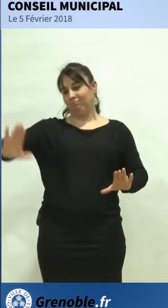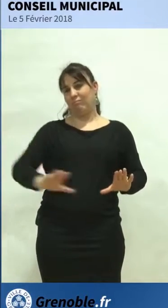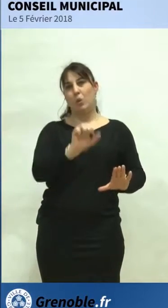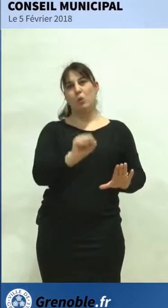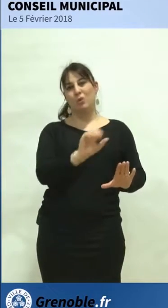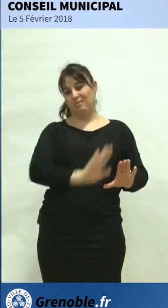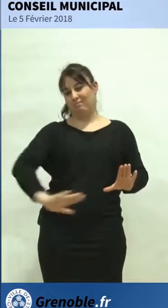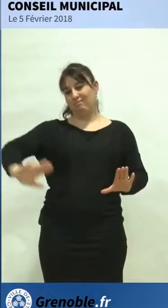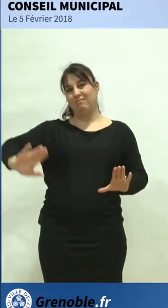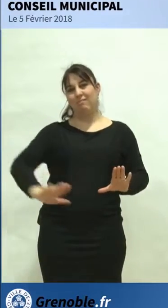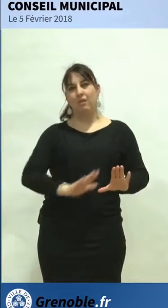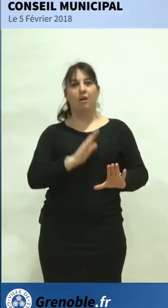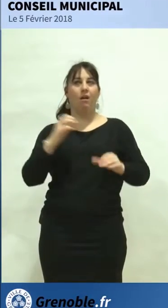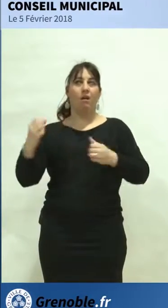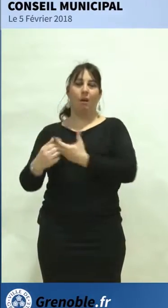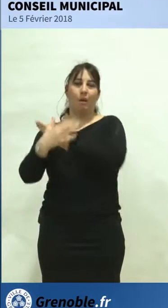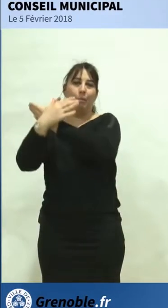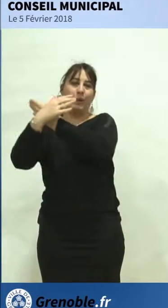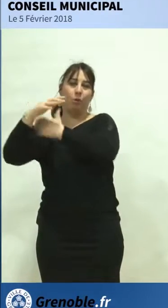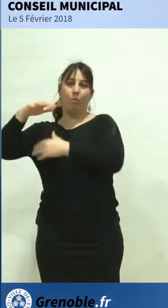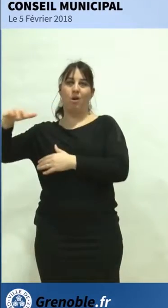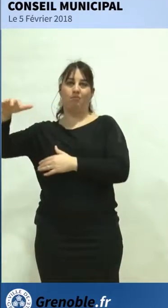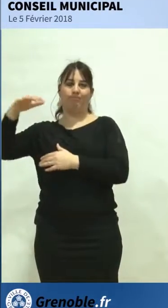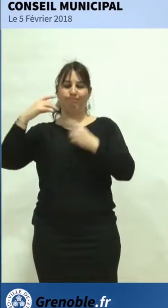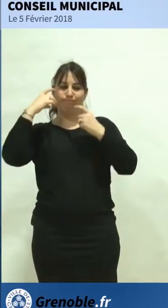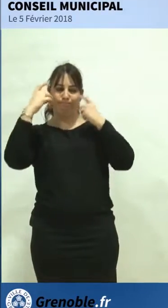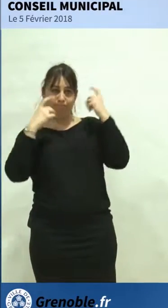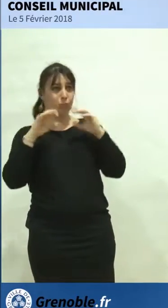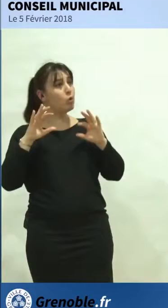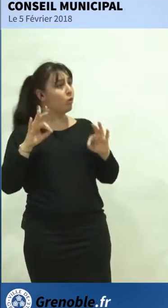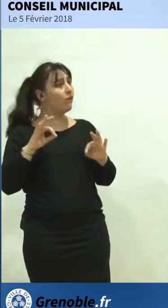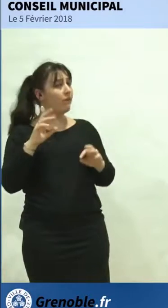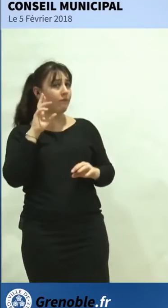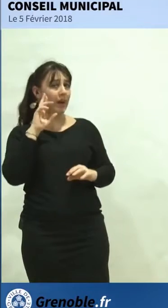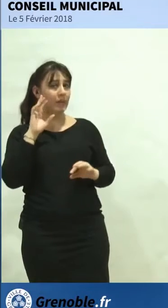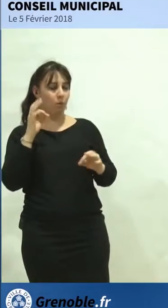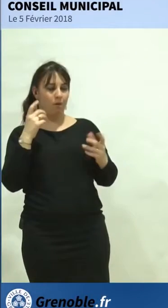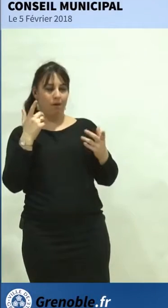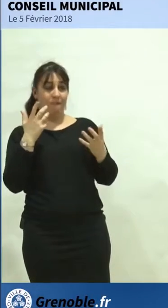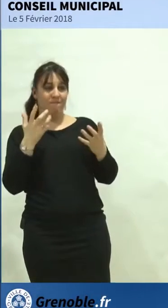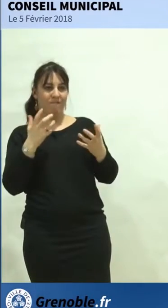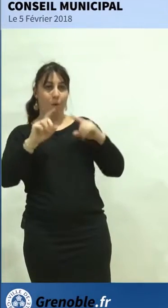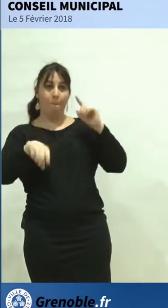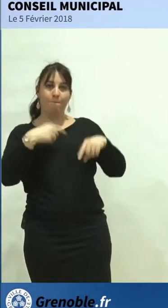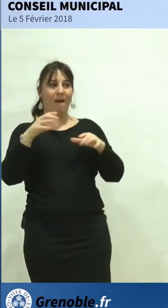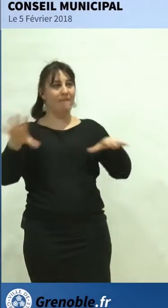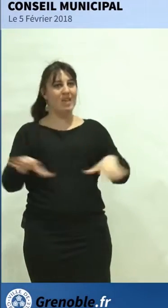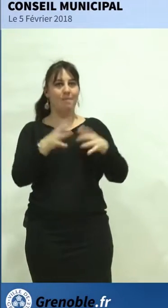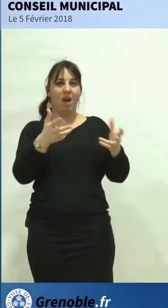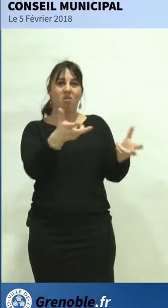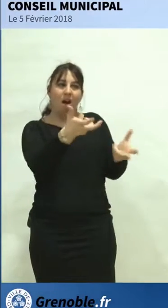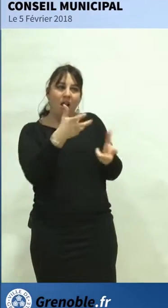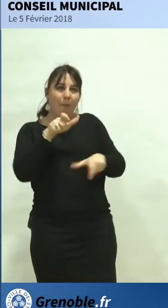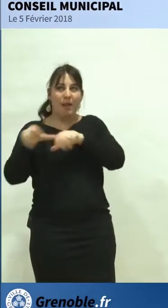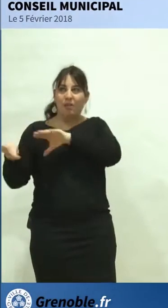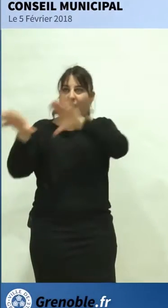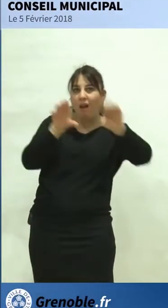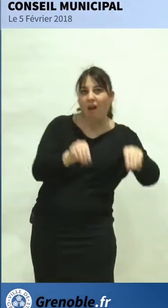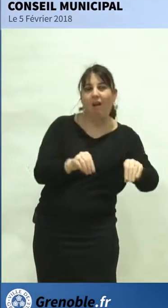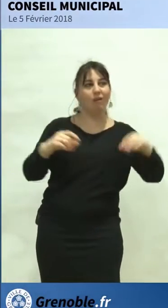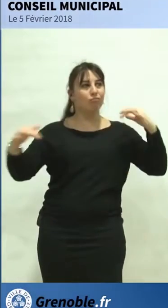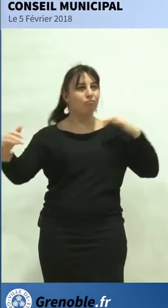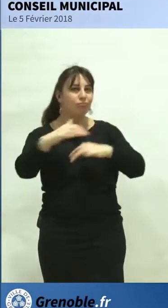l'agglomération que la métropole cherche, à juste titre, à rendre attractive. À ce sujet, nous évoquons souvent